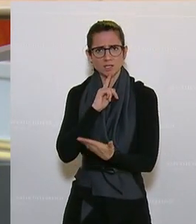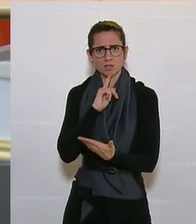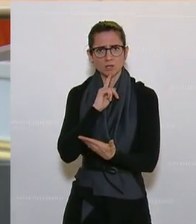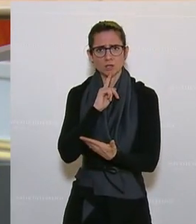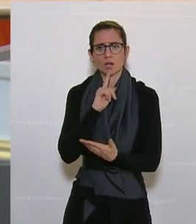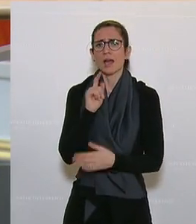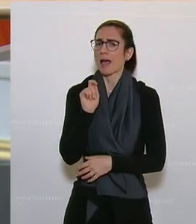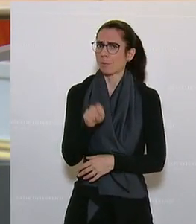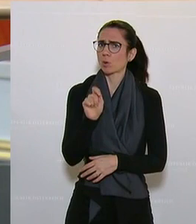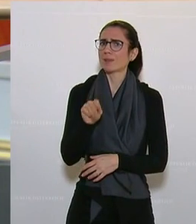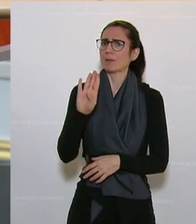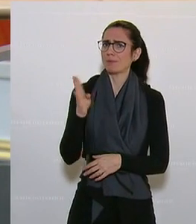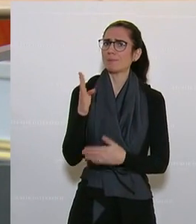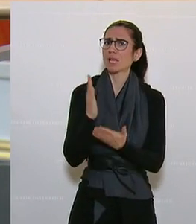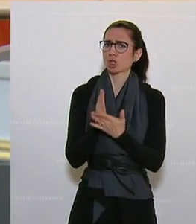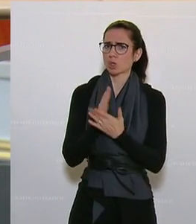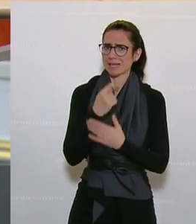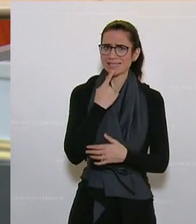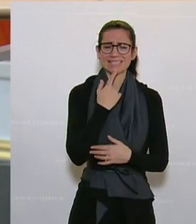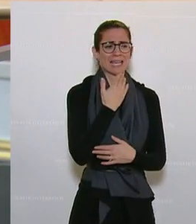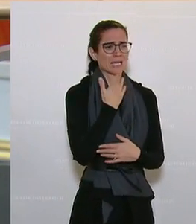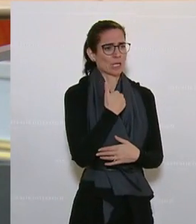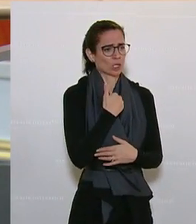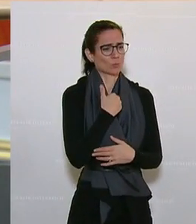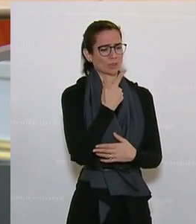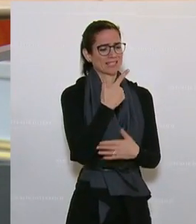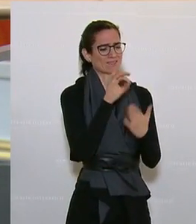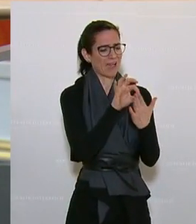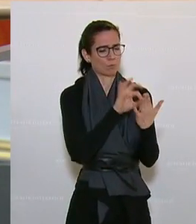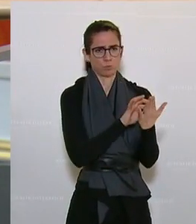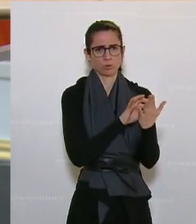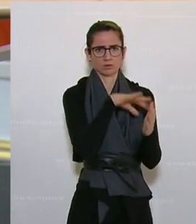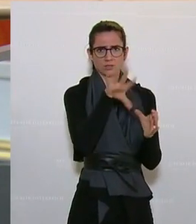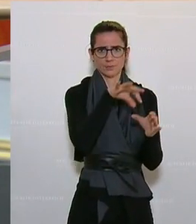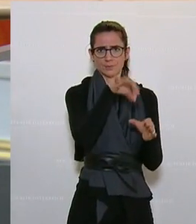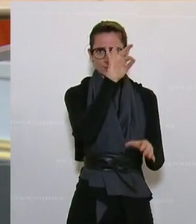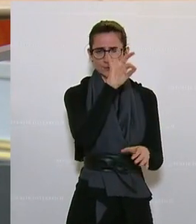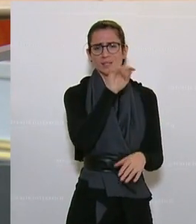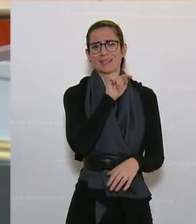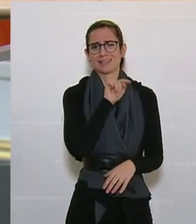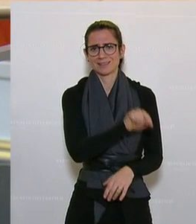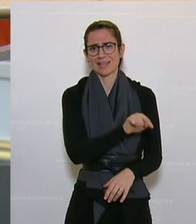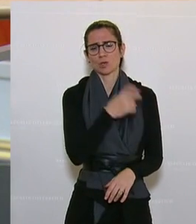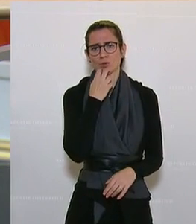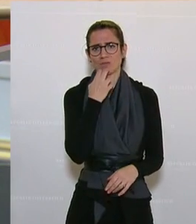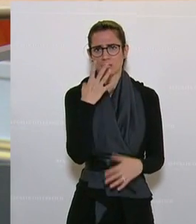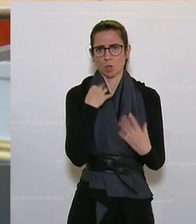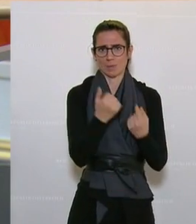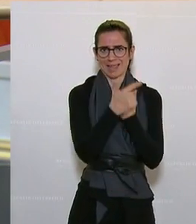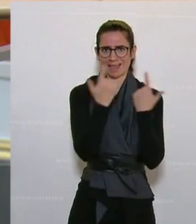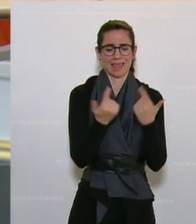Abgeordneten Blimlinger an und möchte nur zwei Punkte, weil sie nicht so stehen bleiben sollen, aus den Debattenbeiträgen hier herausgreifen.